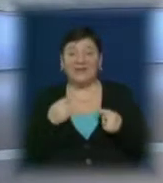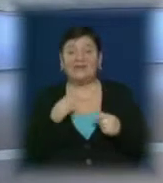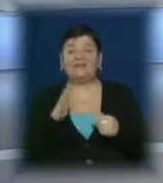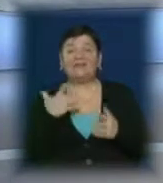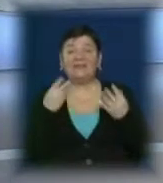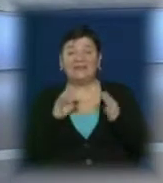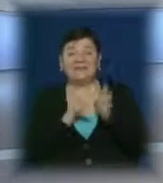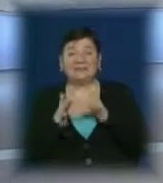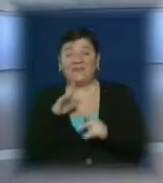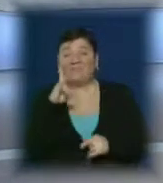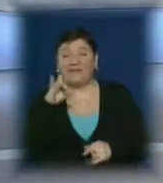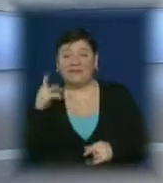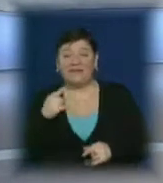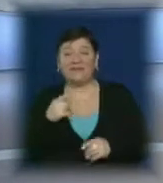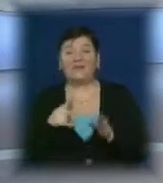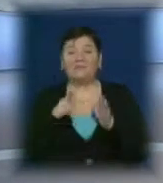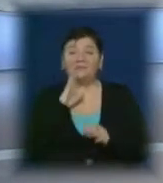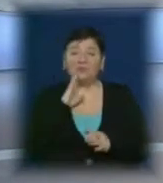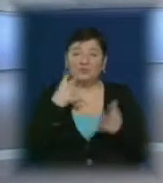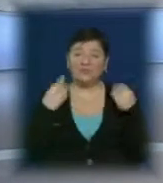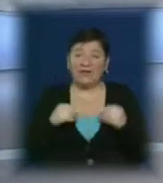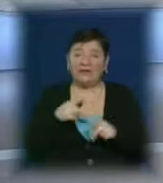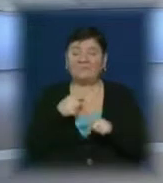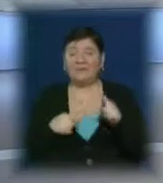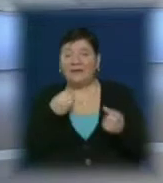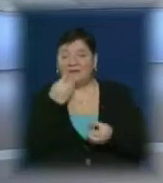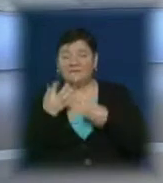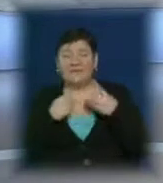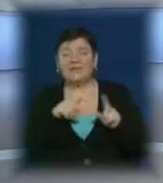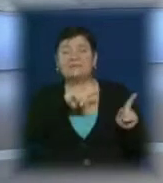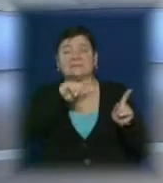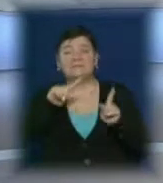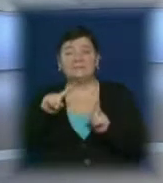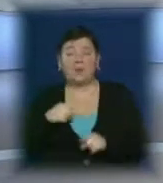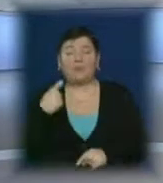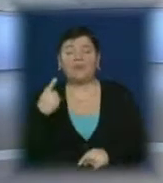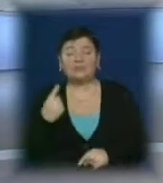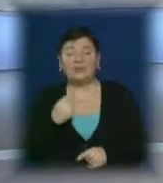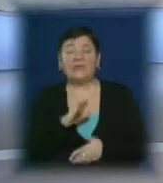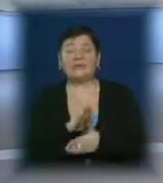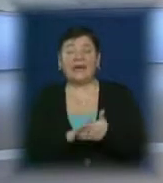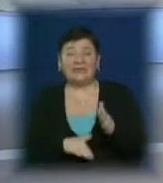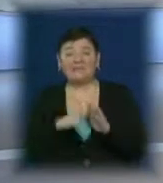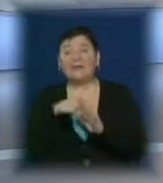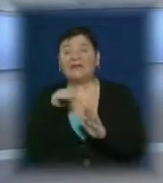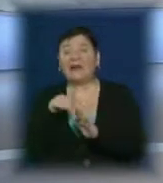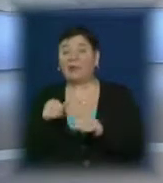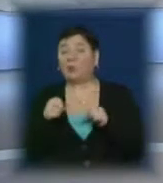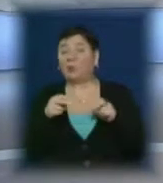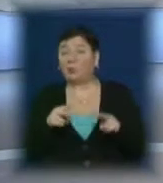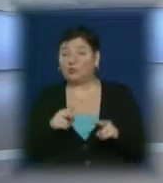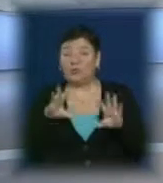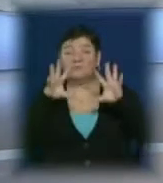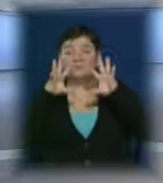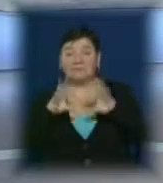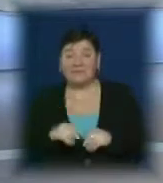день, на які припадає пік продажу квітів. Проте захоплення закарпатців першоцвітами і надалі викликає загрозу зникнення